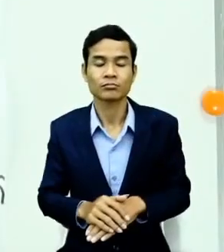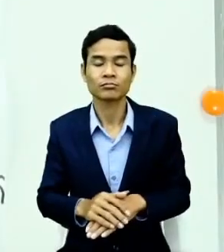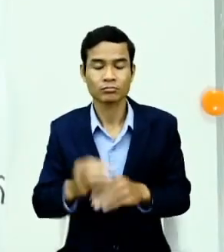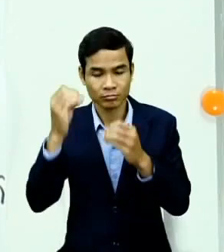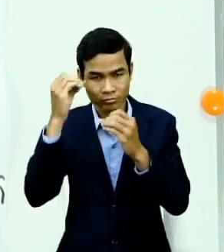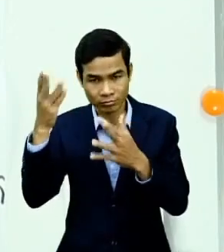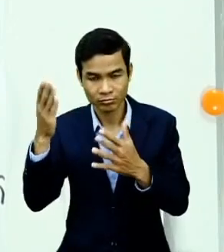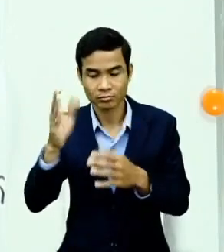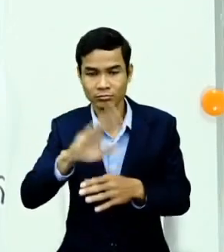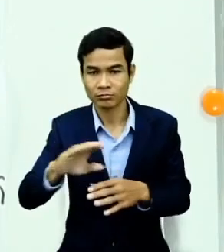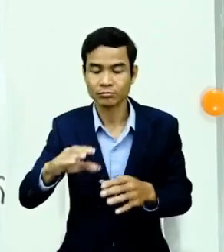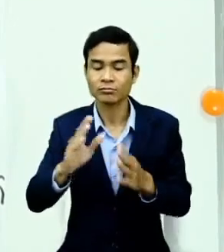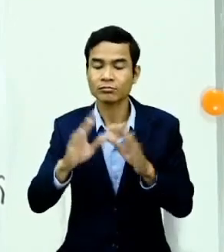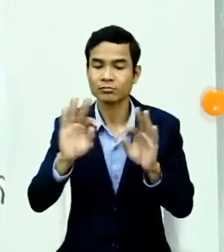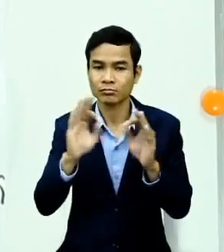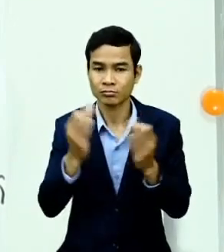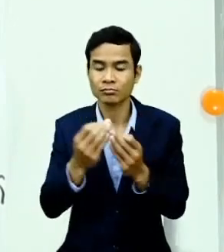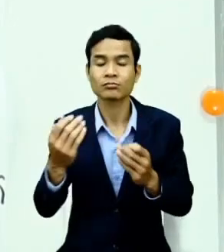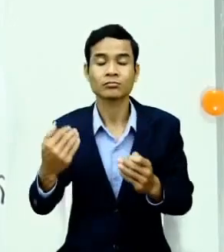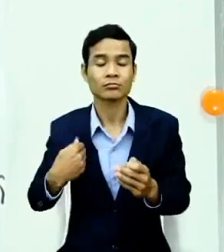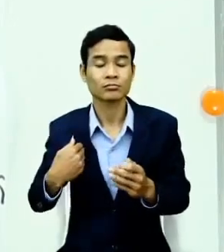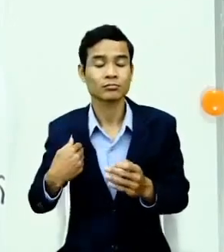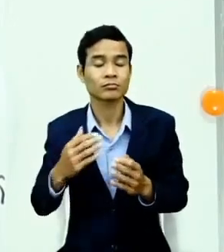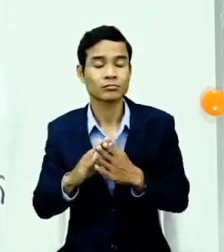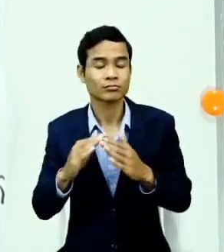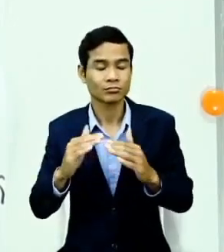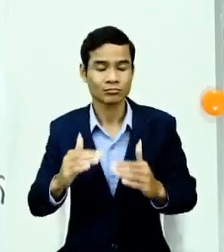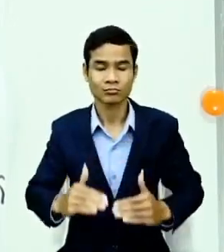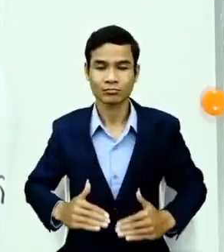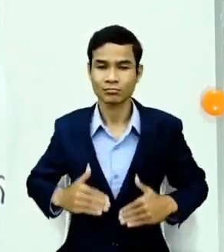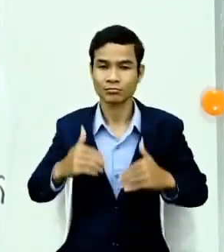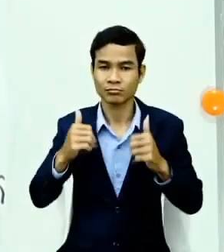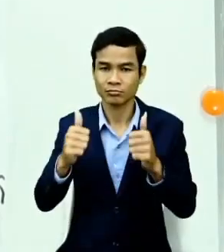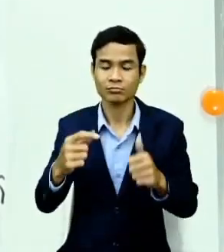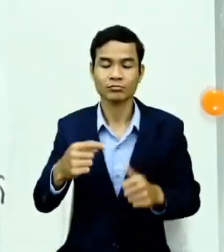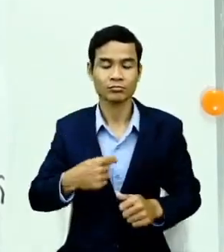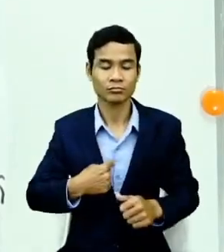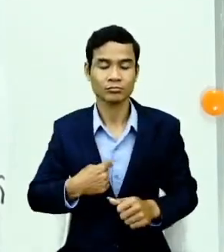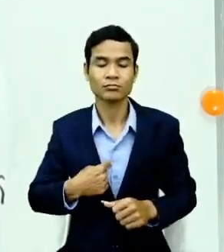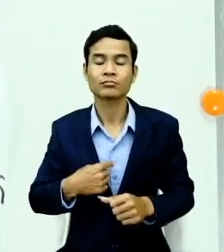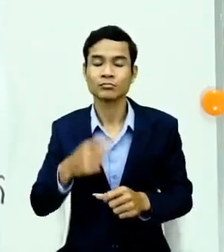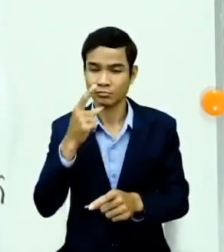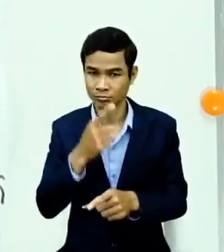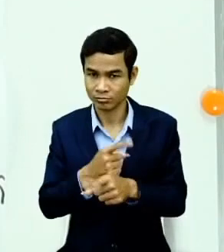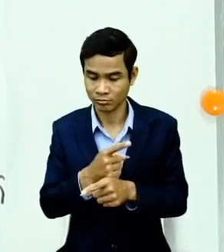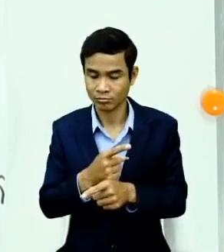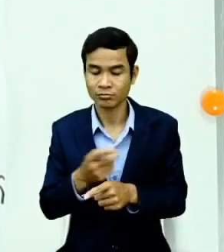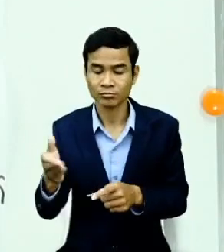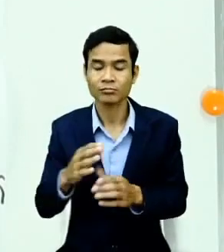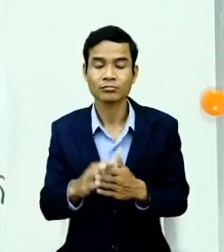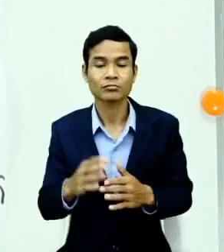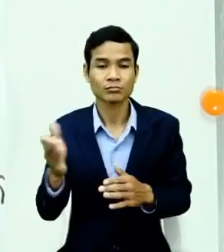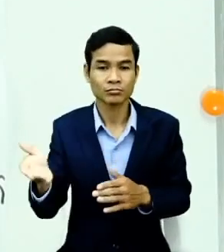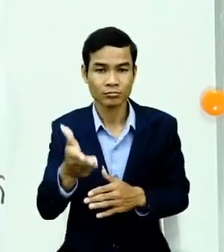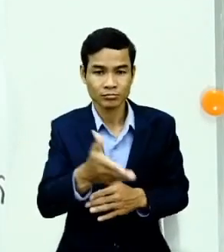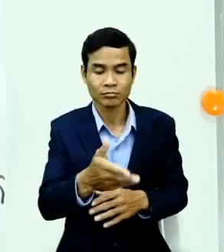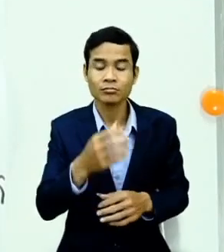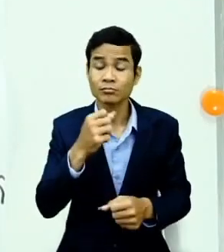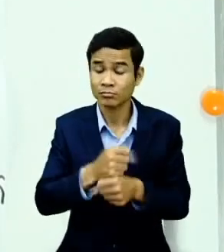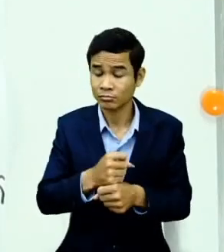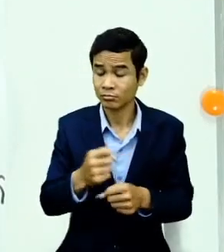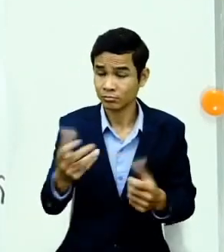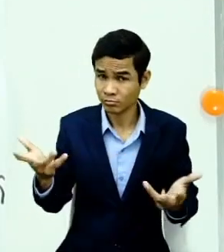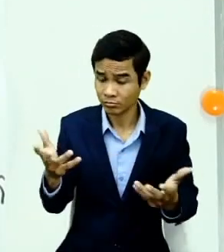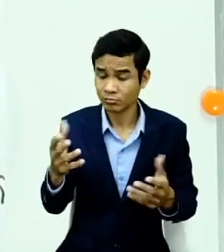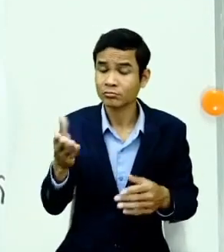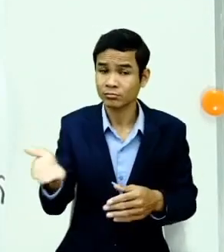đàm bay ai cô rụp sàn miên sụp hẹp mong cốl khyom trơ cha kì sư tha ta bọn trơ thơ đùm đầy khla